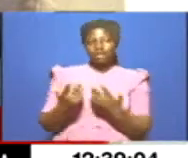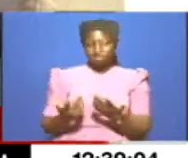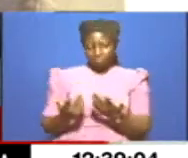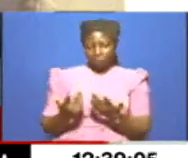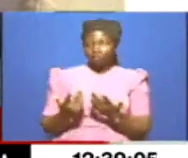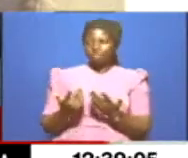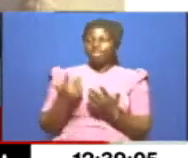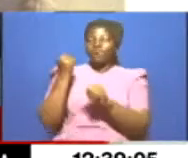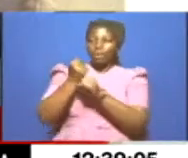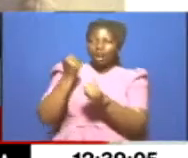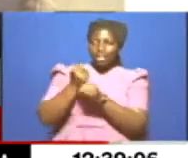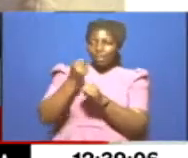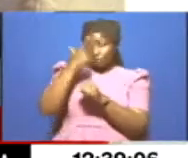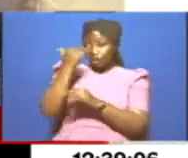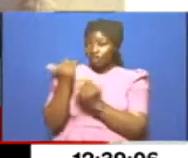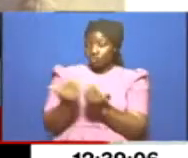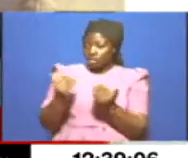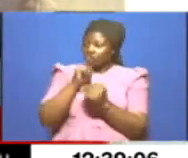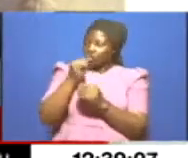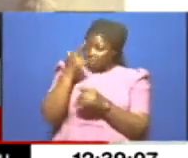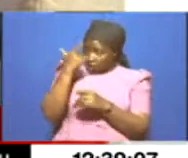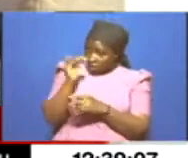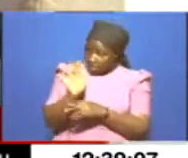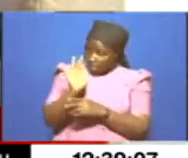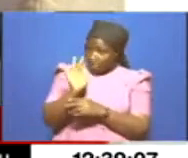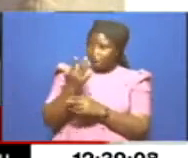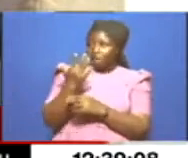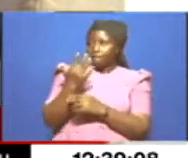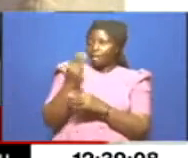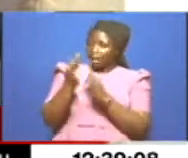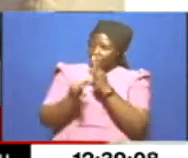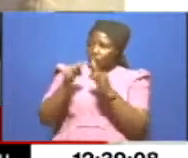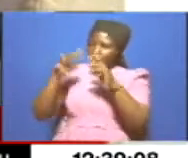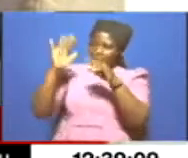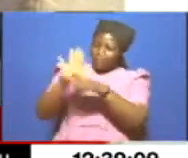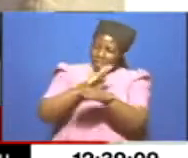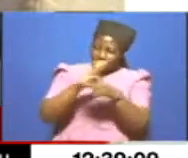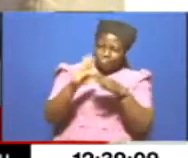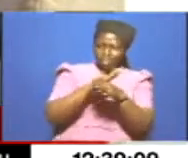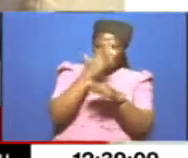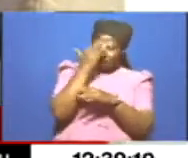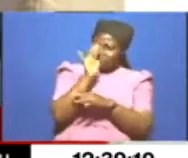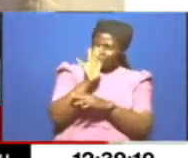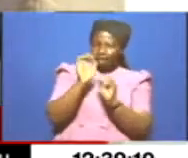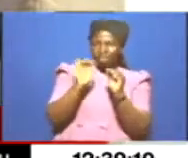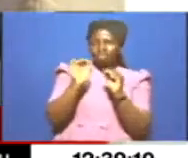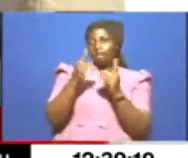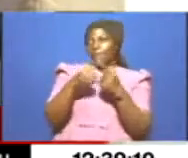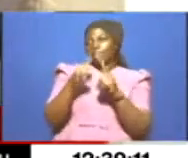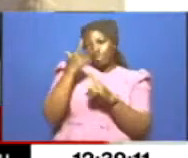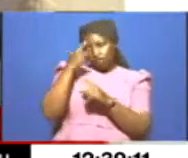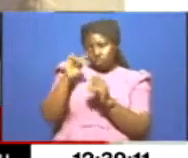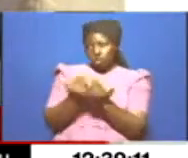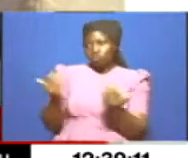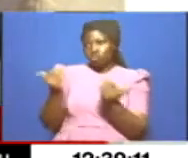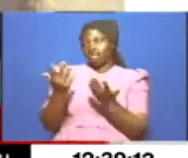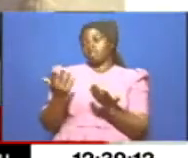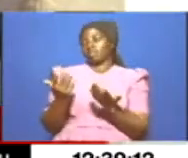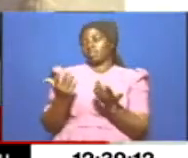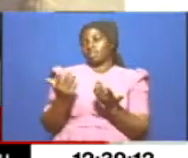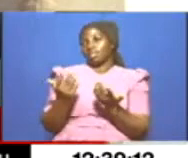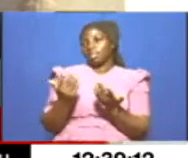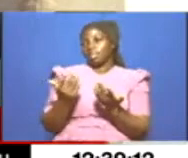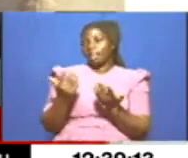yako. Kama ni kutafuta kwa ajili yako haungekuwa, yani hatungekuwa sana sana tunatafuta hivi, lakini tunatafuta ili